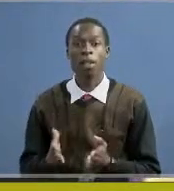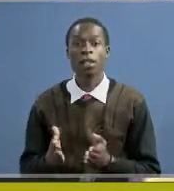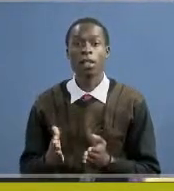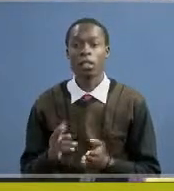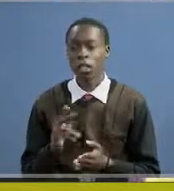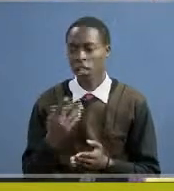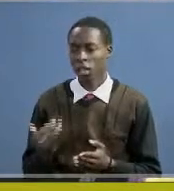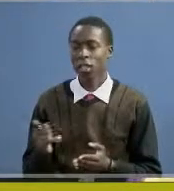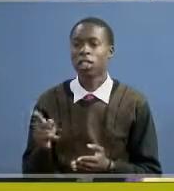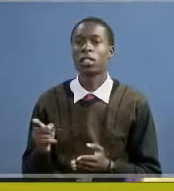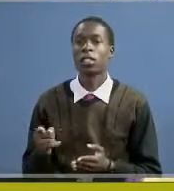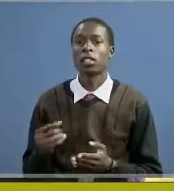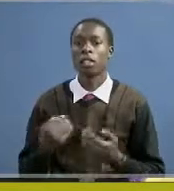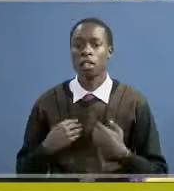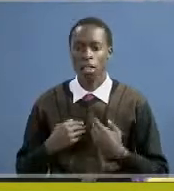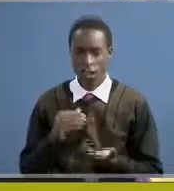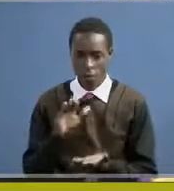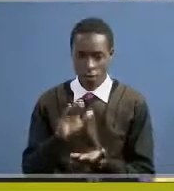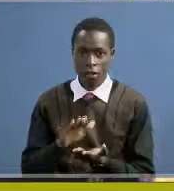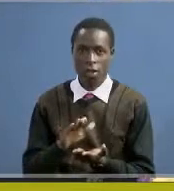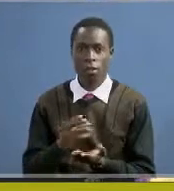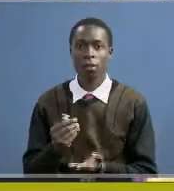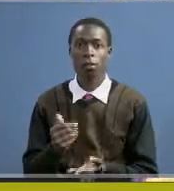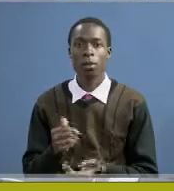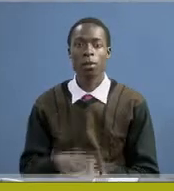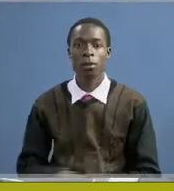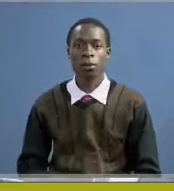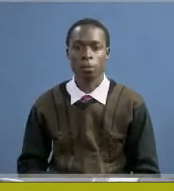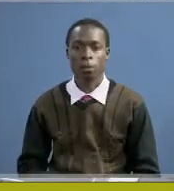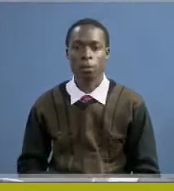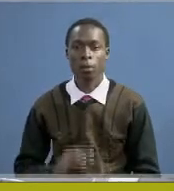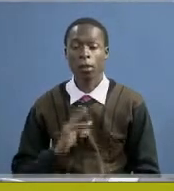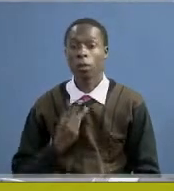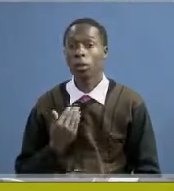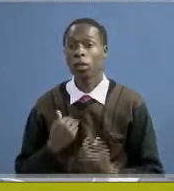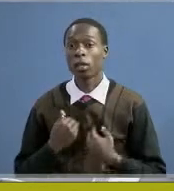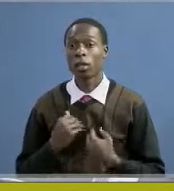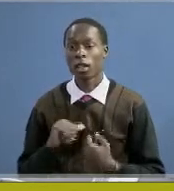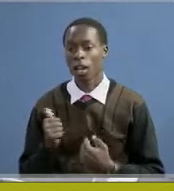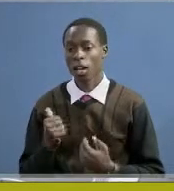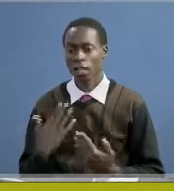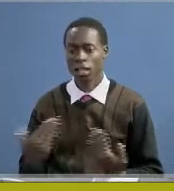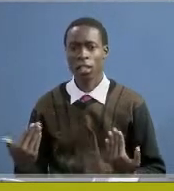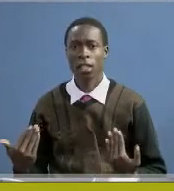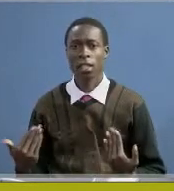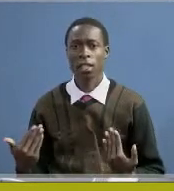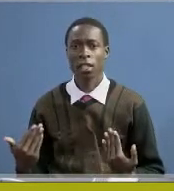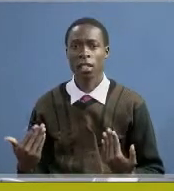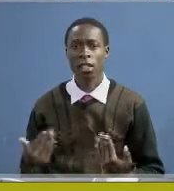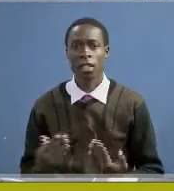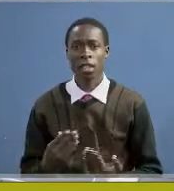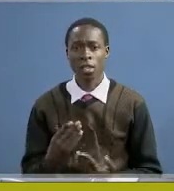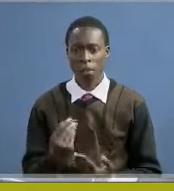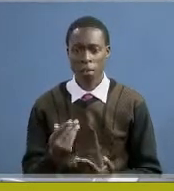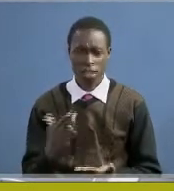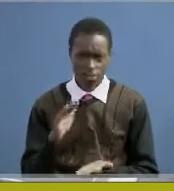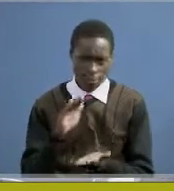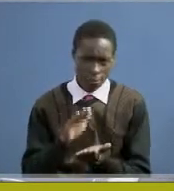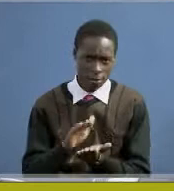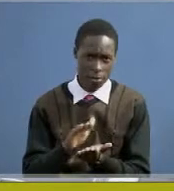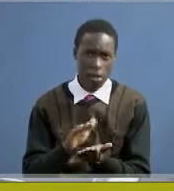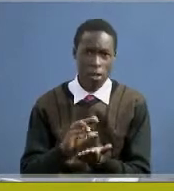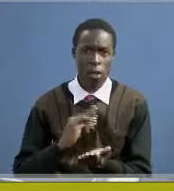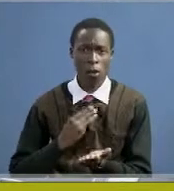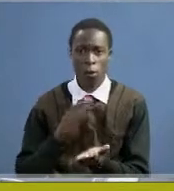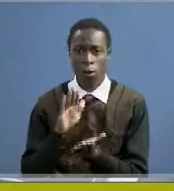katika duka zina bei iliyopunguzwa? Also, we have other items that the prices have really gone down. We